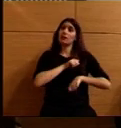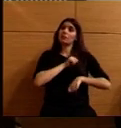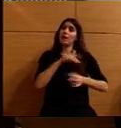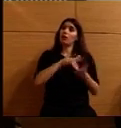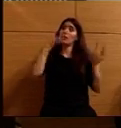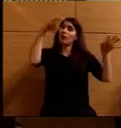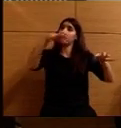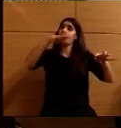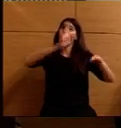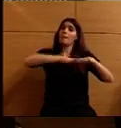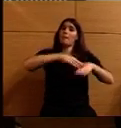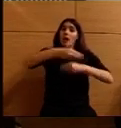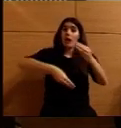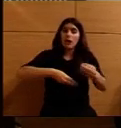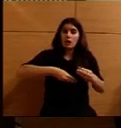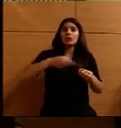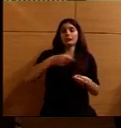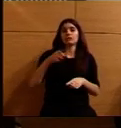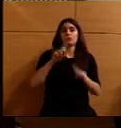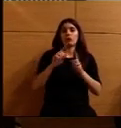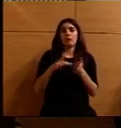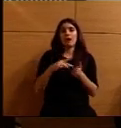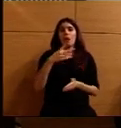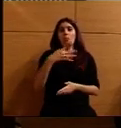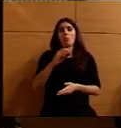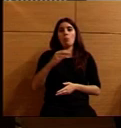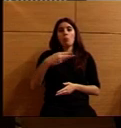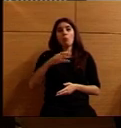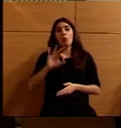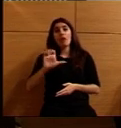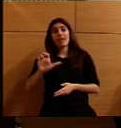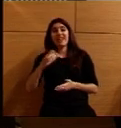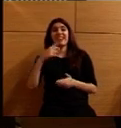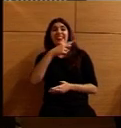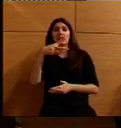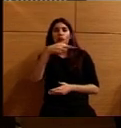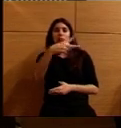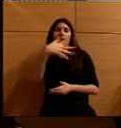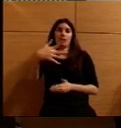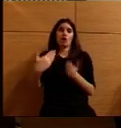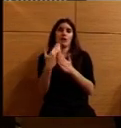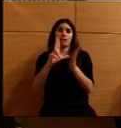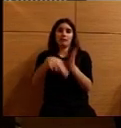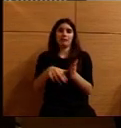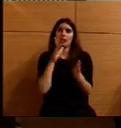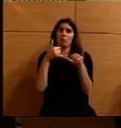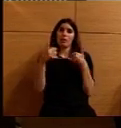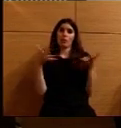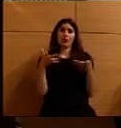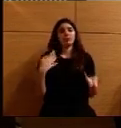passi, per entonces reglamentar-ho, passa el que ha passat en el BOE, que 125 dies després va publicar el Real Decret per a mesures